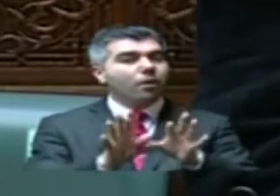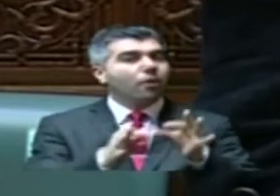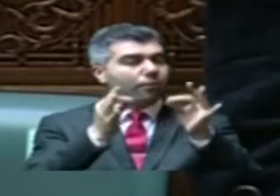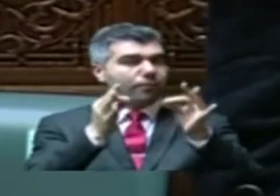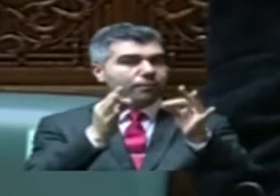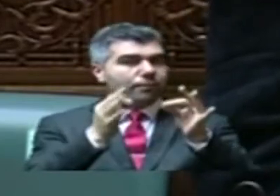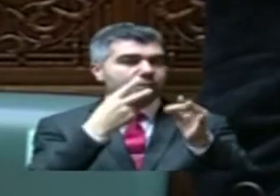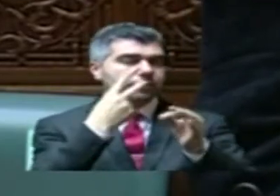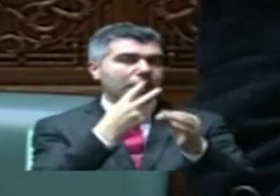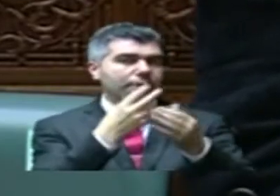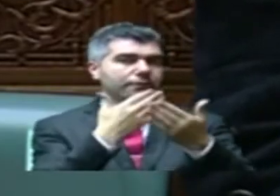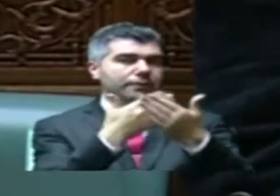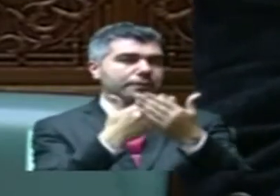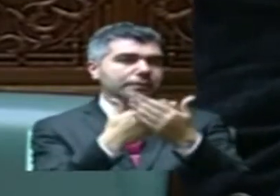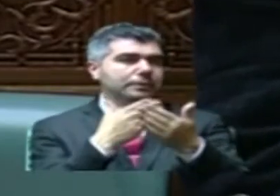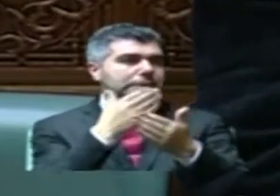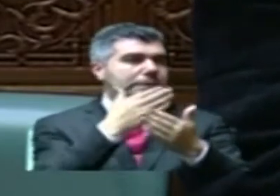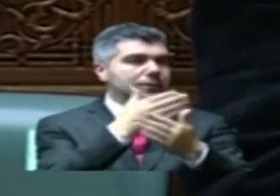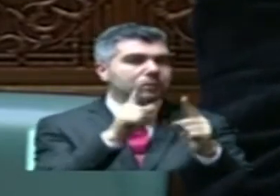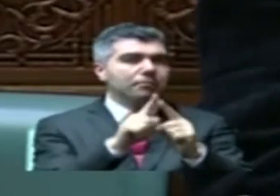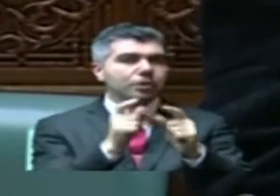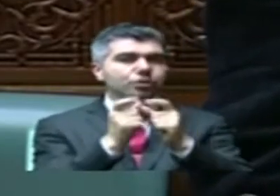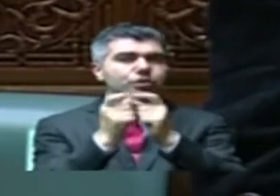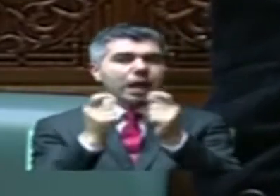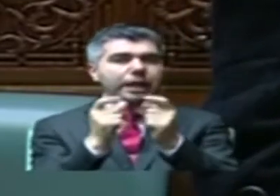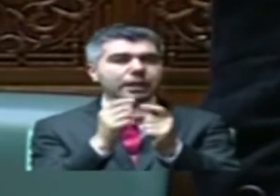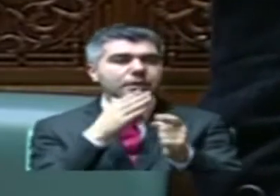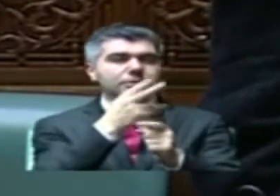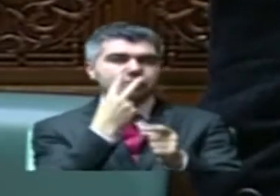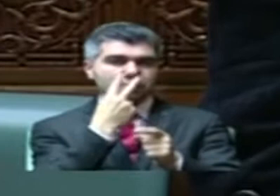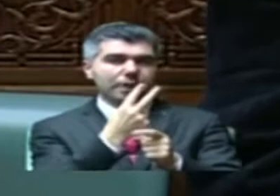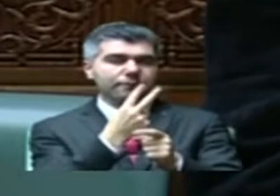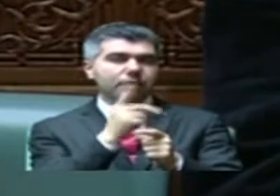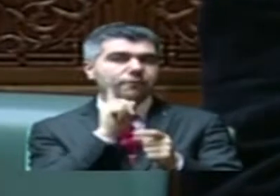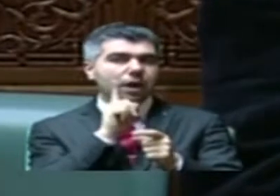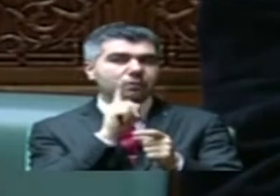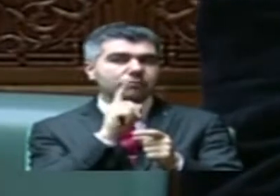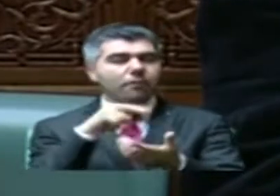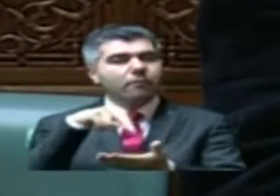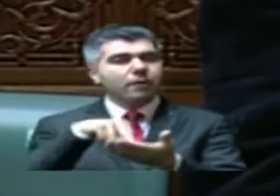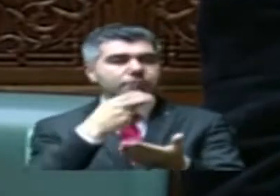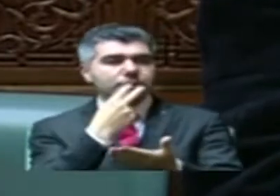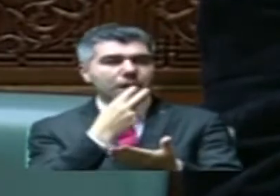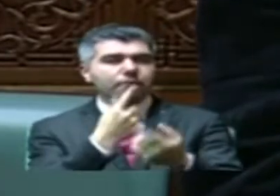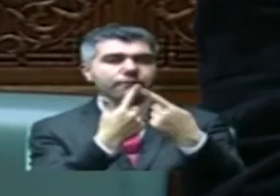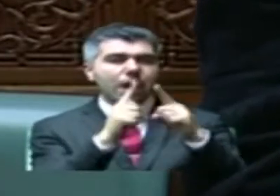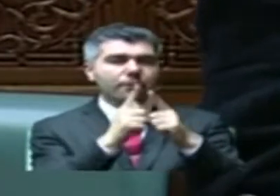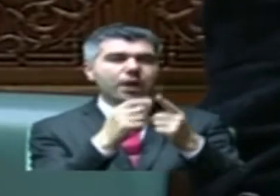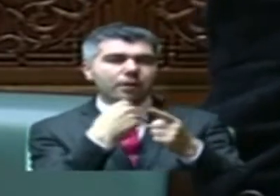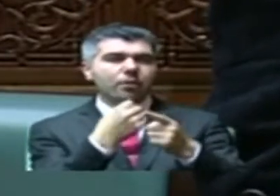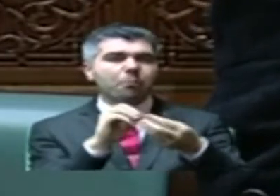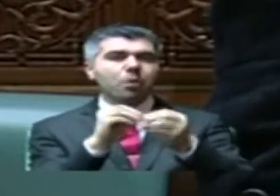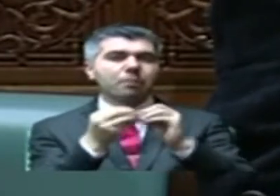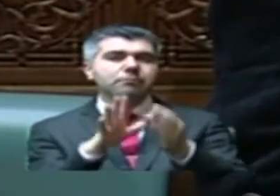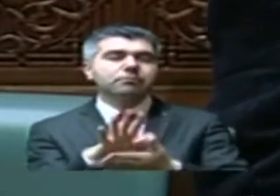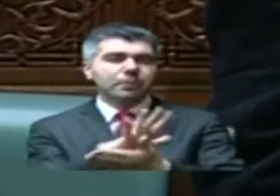وتتبع واقع الحال في بعض وحدات الصناعة التحويلية الخاصة بقطاع الصيد البحري، توقفنا على مجموعة من الانتهاكات التي